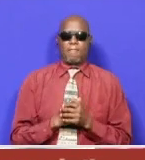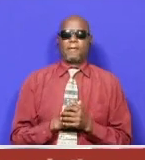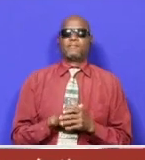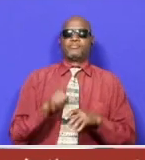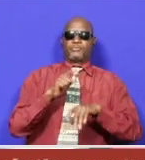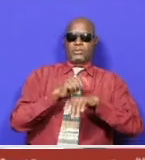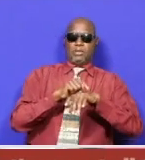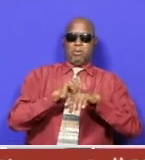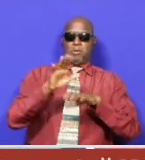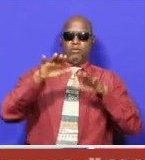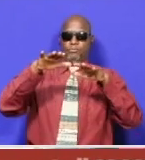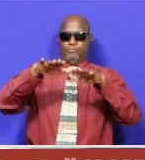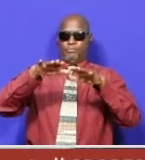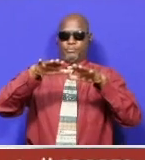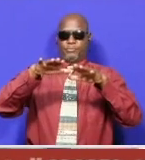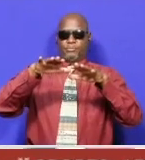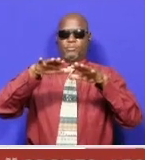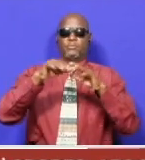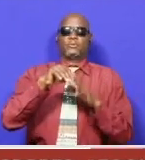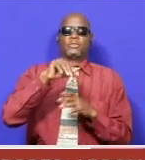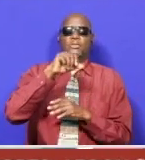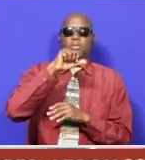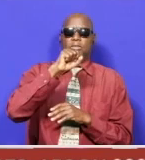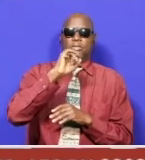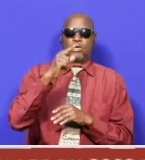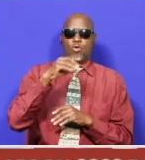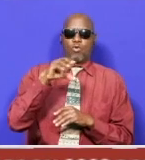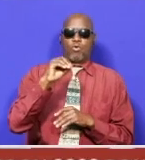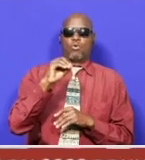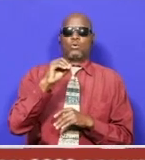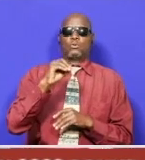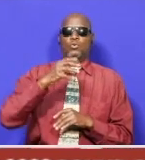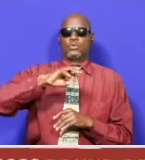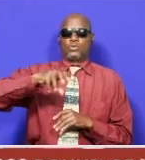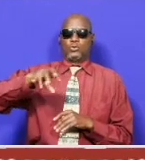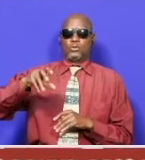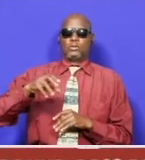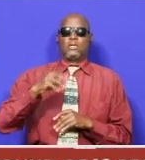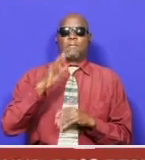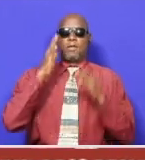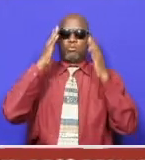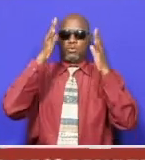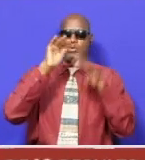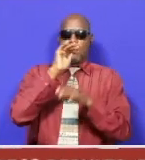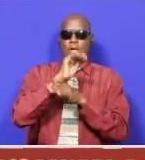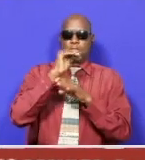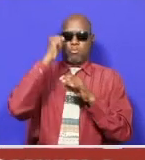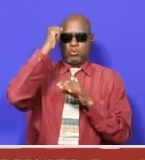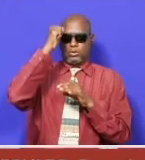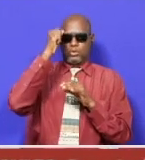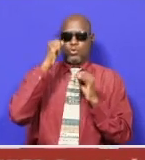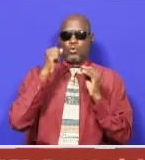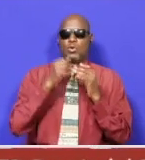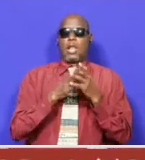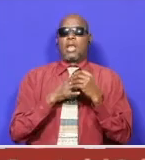consecration at Chester TTC in Sigo constituency, Bishop Lokori urged political leaders to set